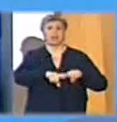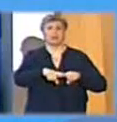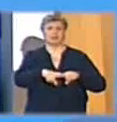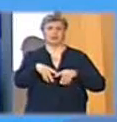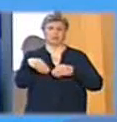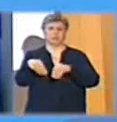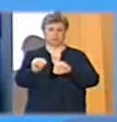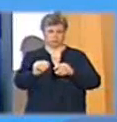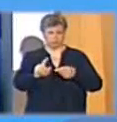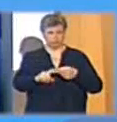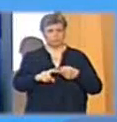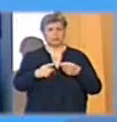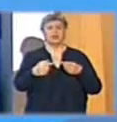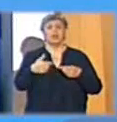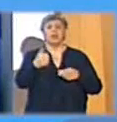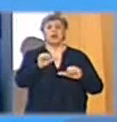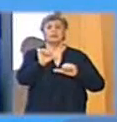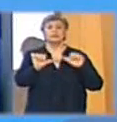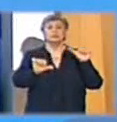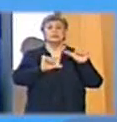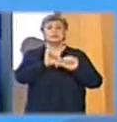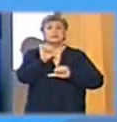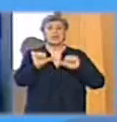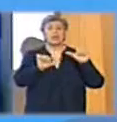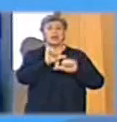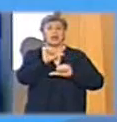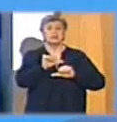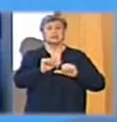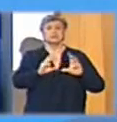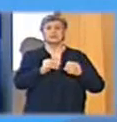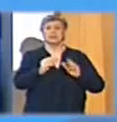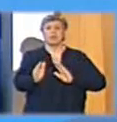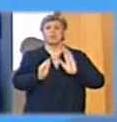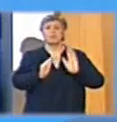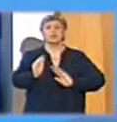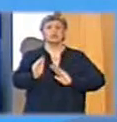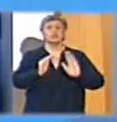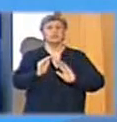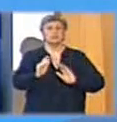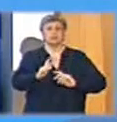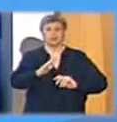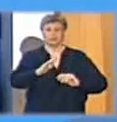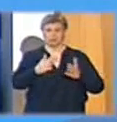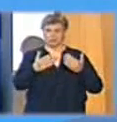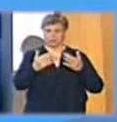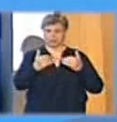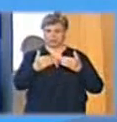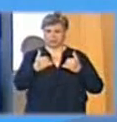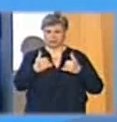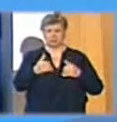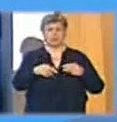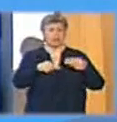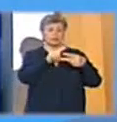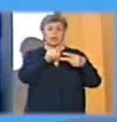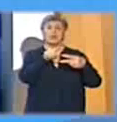θέμα να αλλάξει κάτι όσον αφορά την ασυλία. Δεν υπάρχει τέτοια συζήτηση. Είναι μόνο τα δύο θέματα που